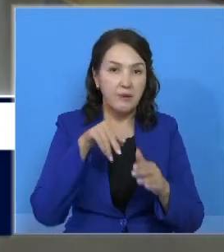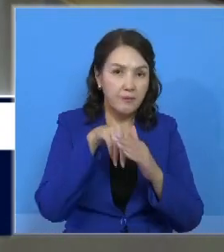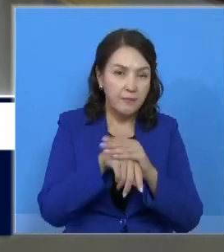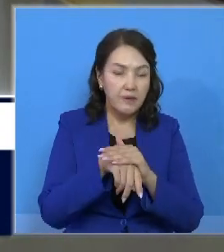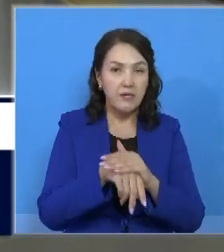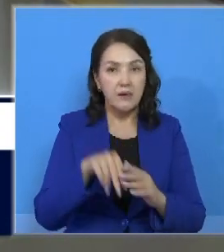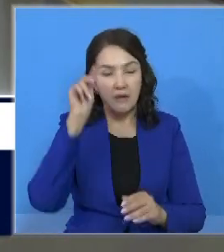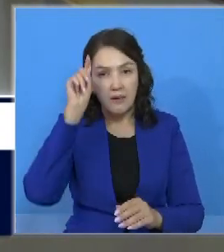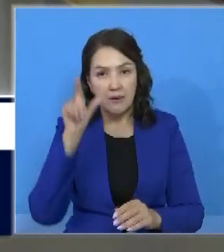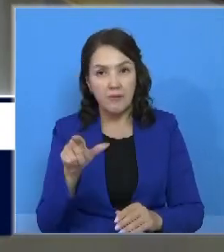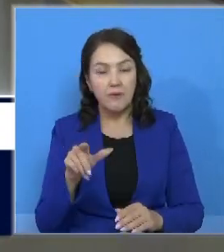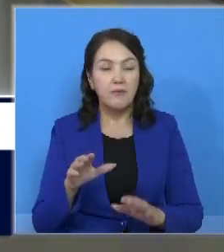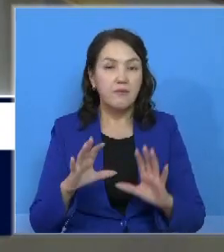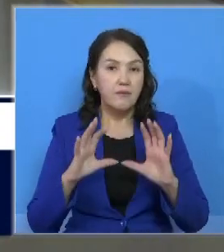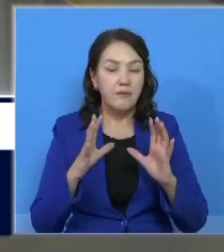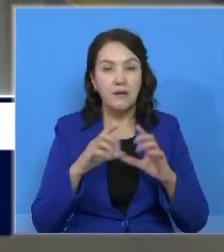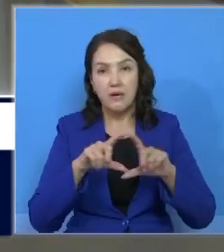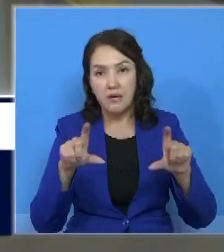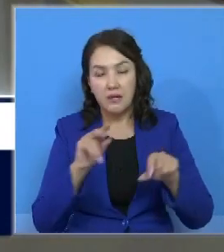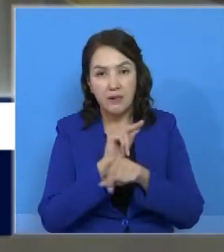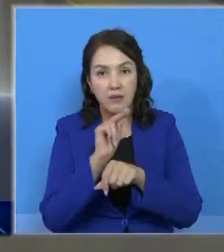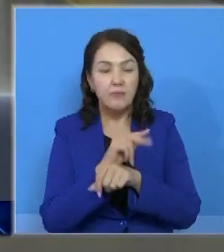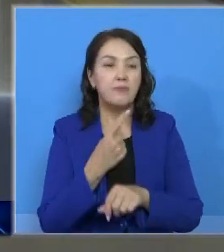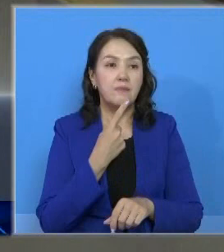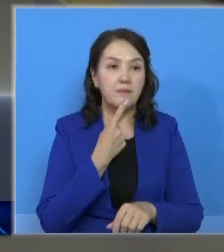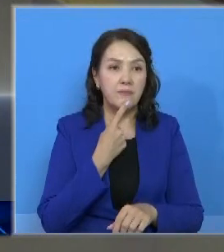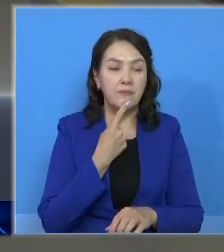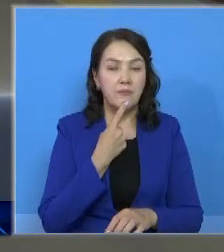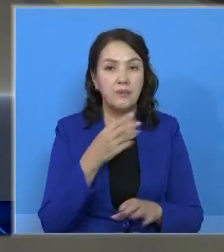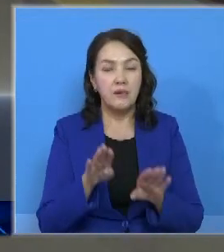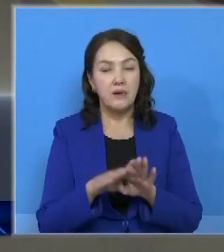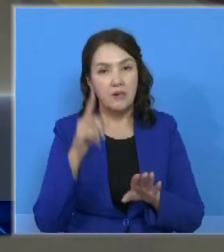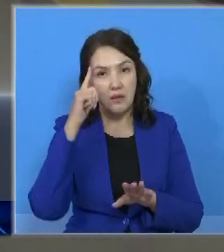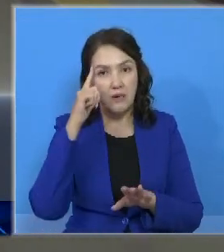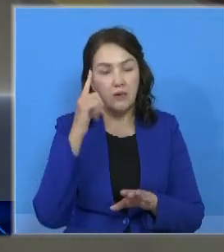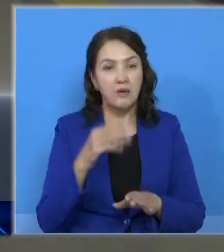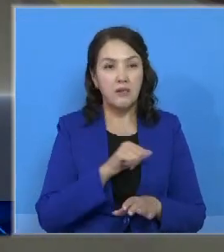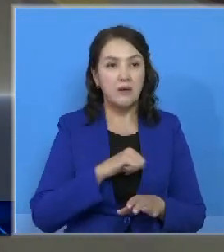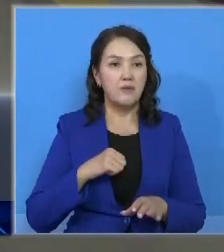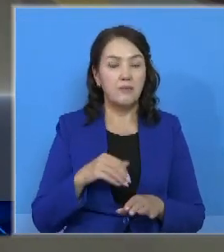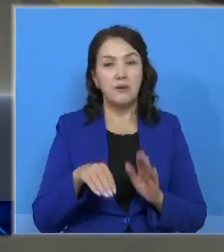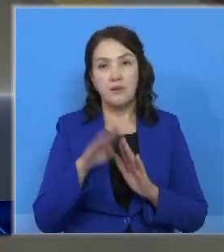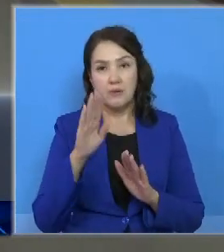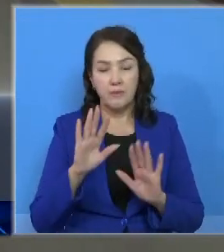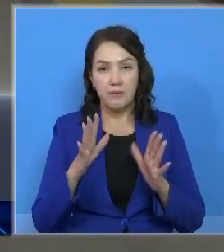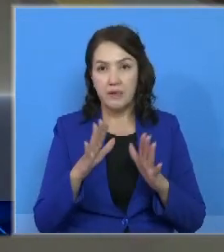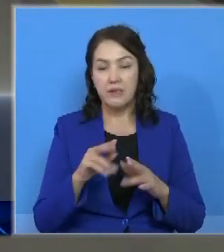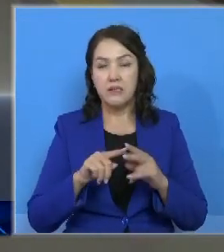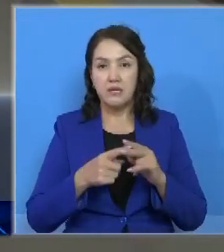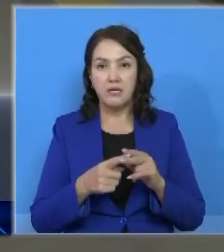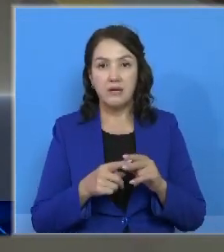погружение учеников в среду именно изучаемого языка. Также я считаю, что самыми эффективными методиками и